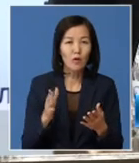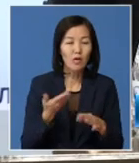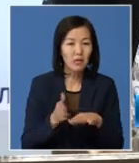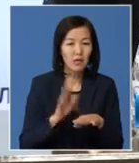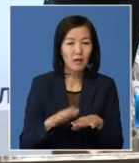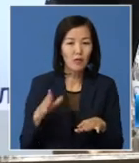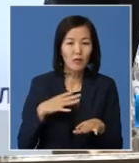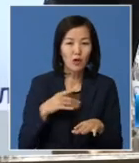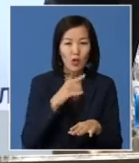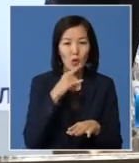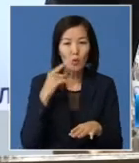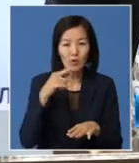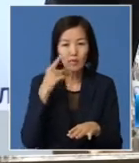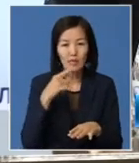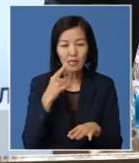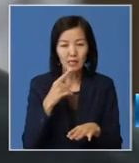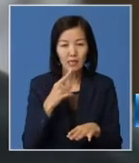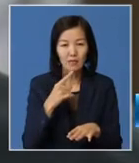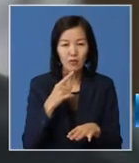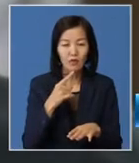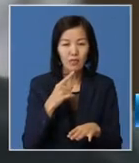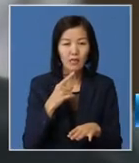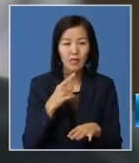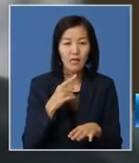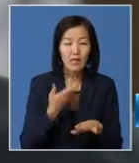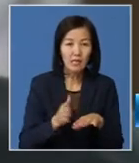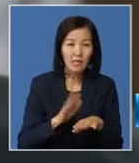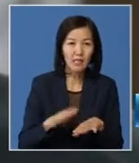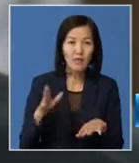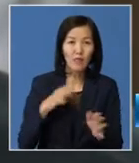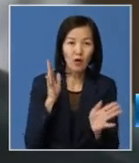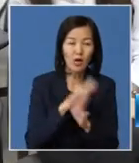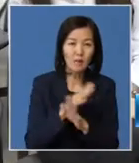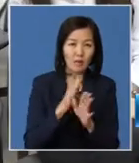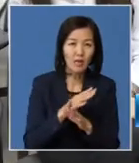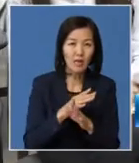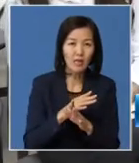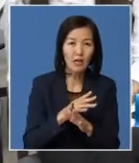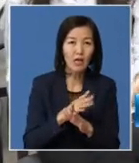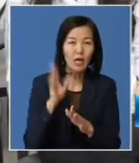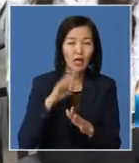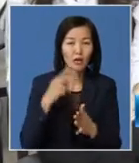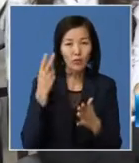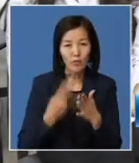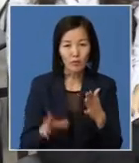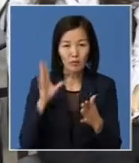тілінде түсірілгендіктен біраз тіл сындыруға тура келіпті. Тіпті Қапшағайда таспаланған бір көріністе суға батып кете жаздаған.